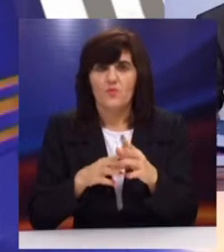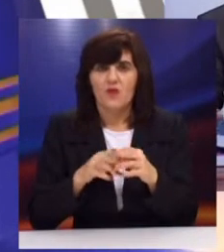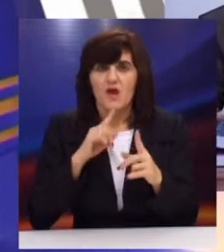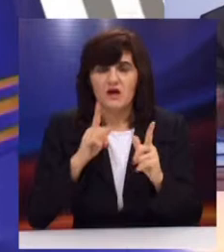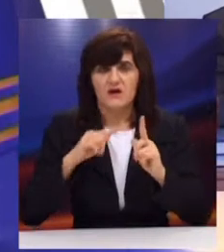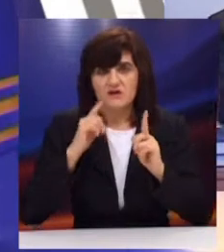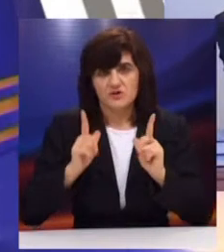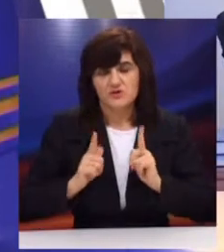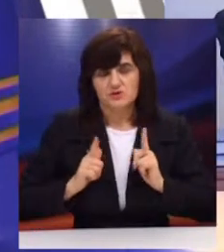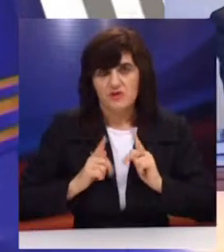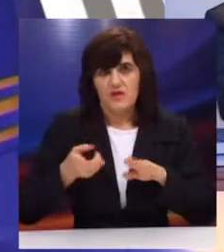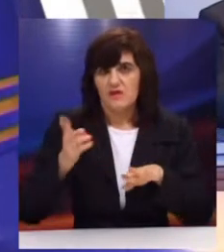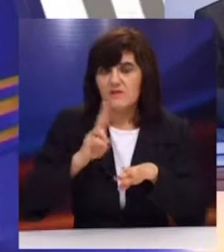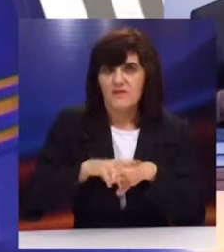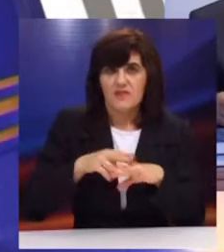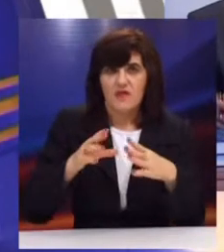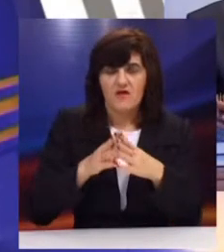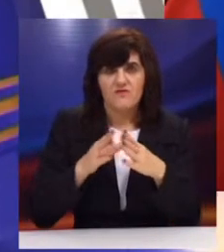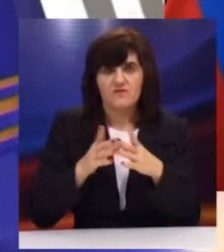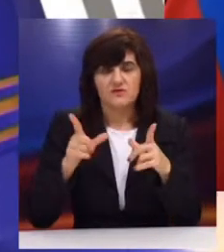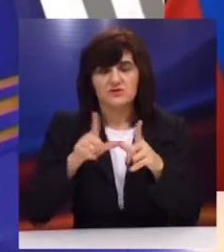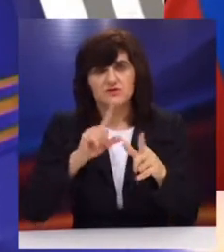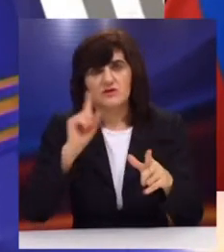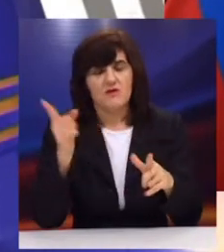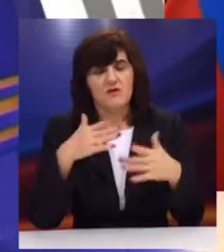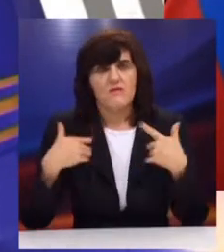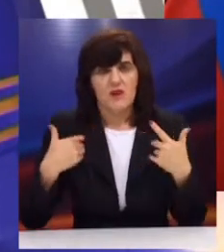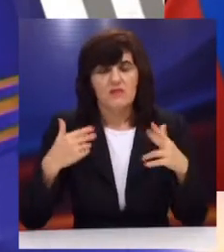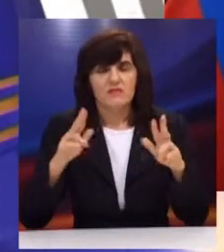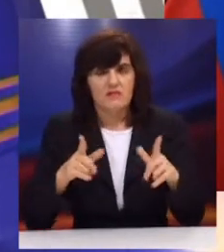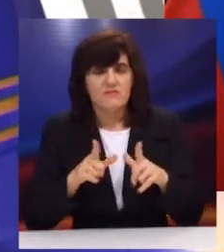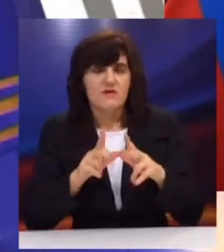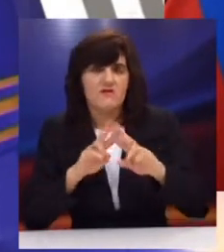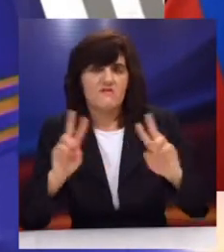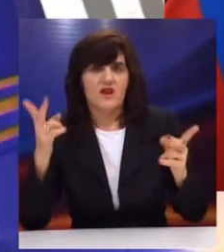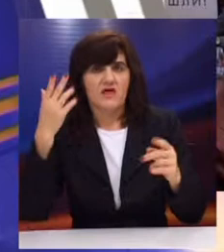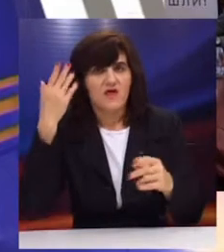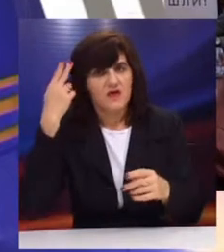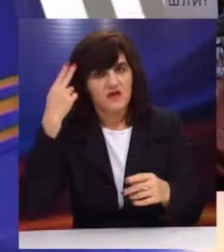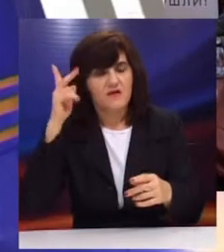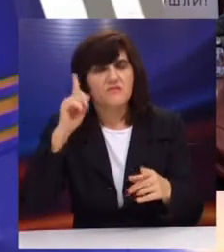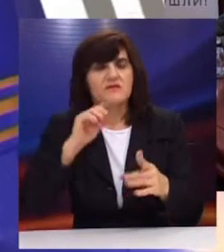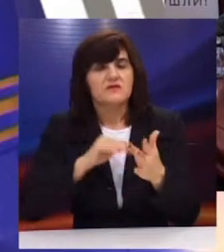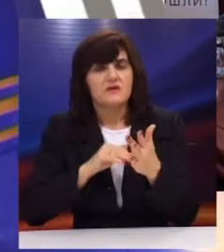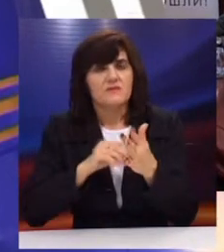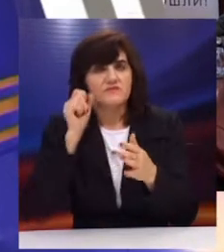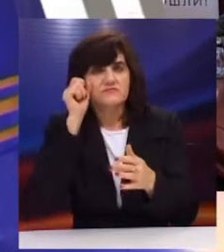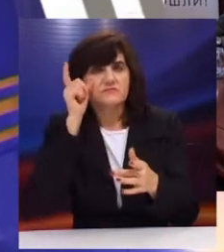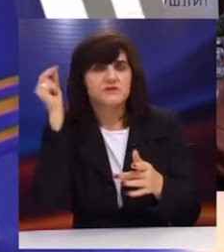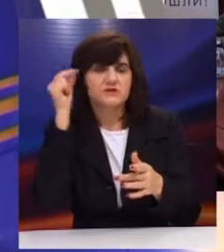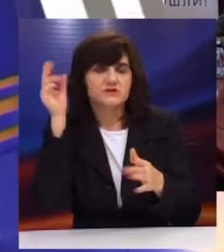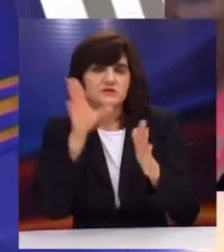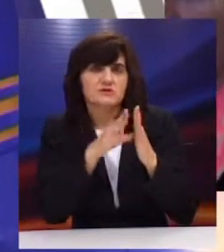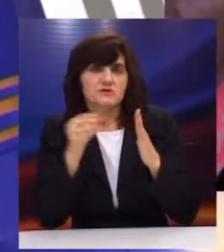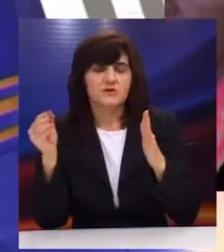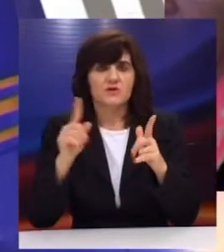se očekivanje ovog fakulteta najveće u sektoru javne uprave, s obzirom da fakultet iz Trnave ima velika iskustva u toj oblasti, odnosno da fakultet